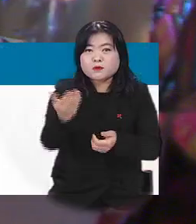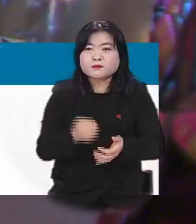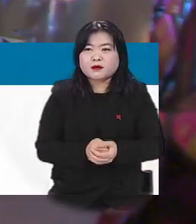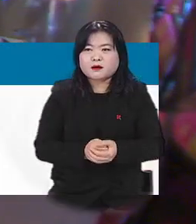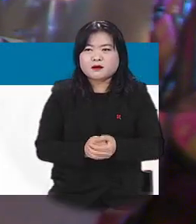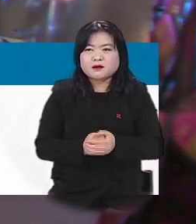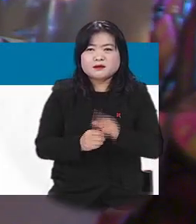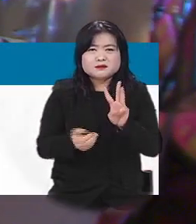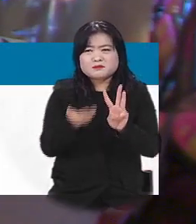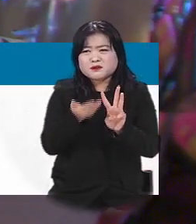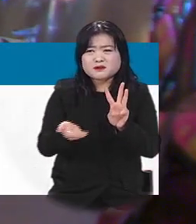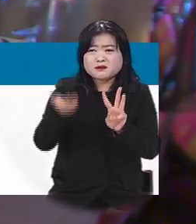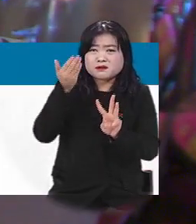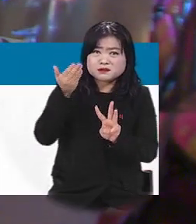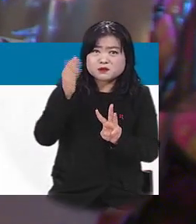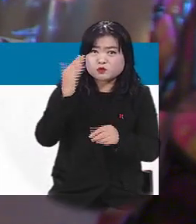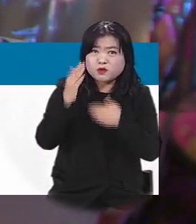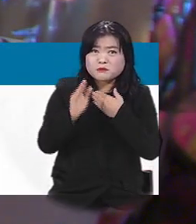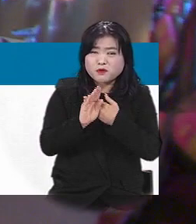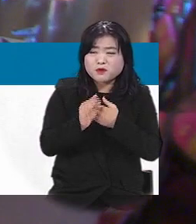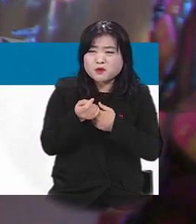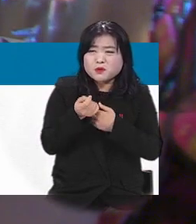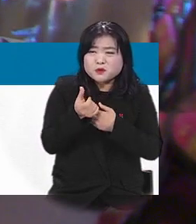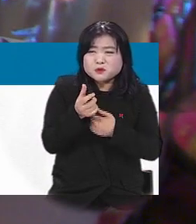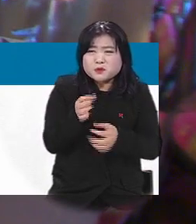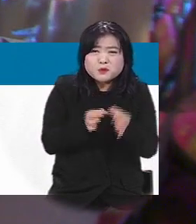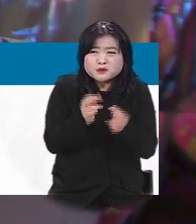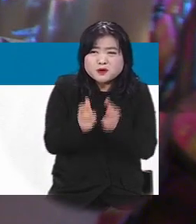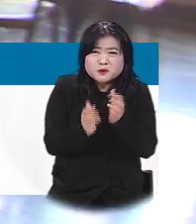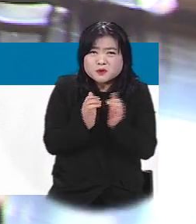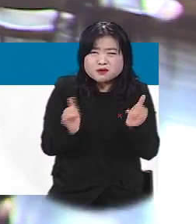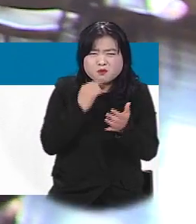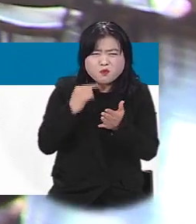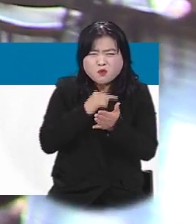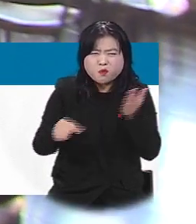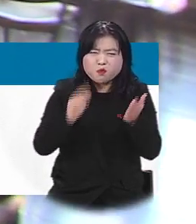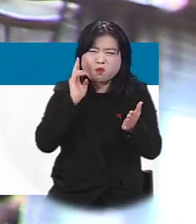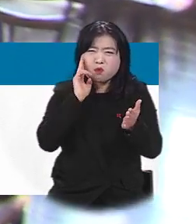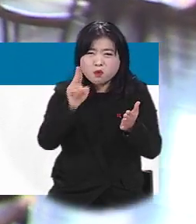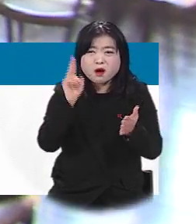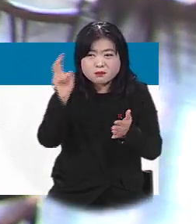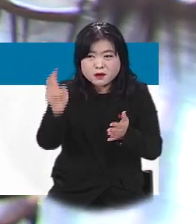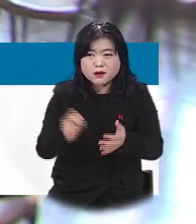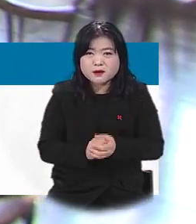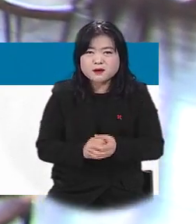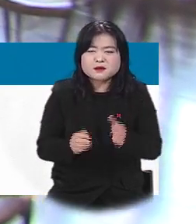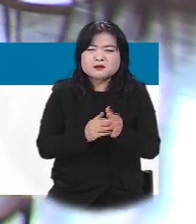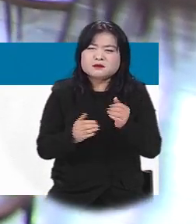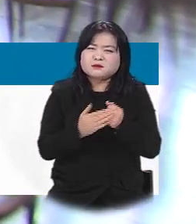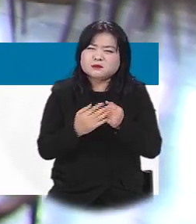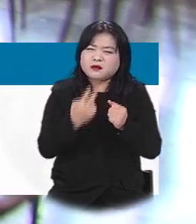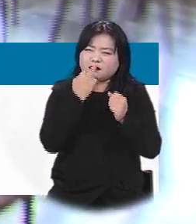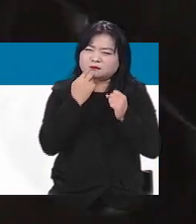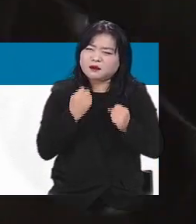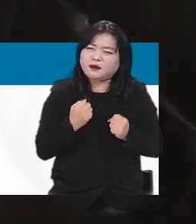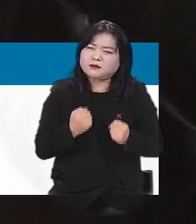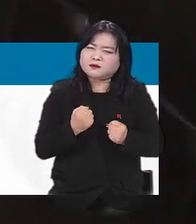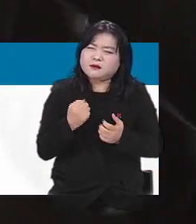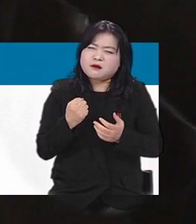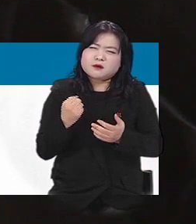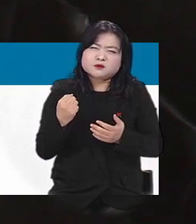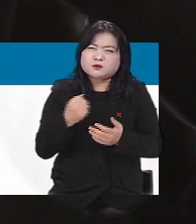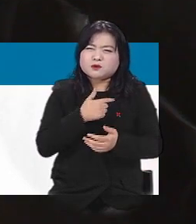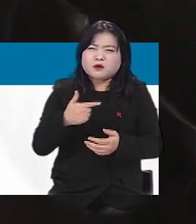3단계 격상하는 부분은 소상공인들한테 엄청난 타격을 줄 것으로 예상되고 아마 생존